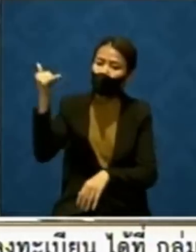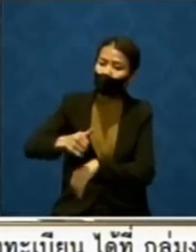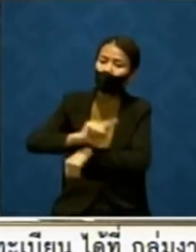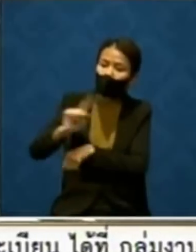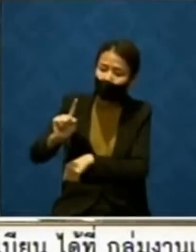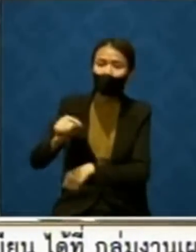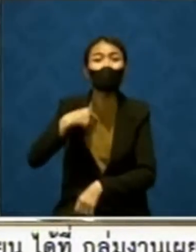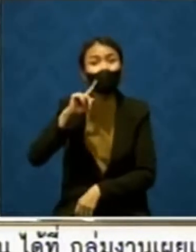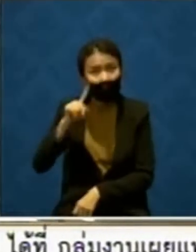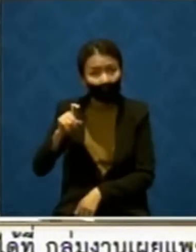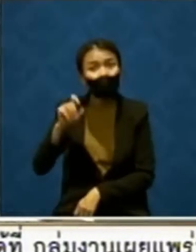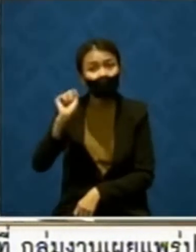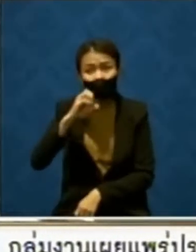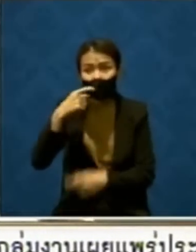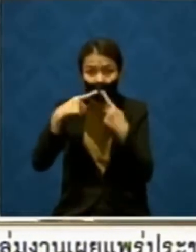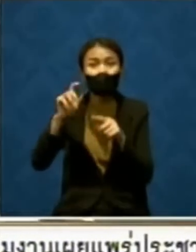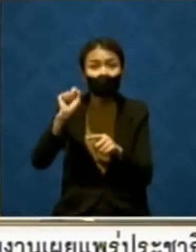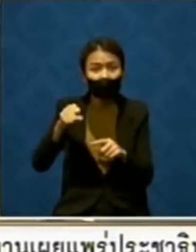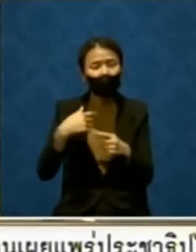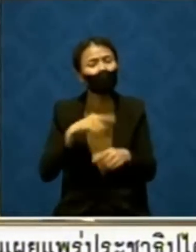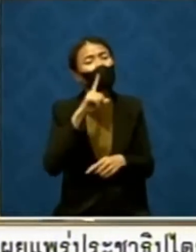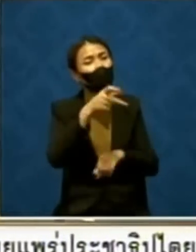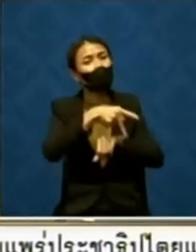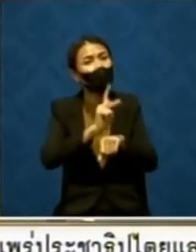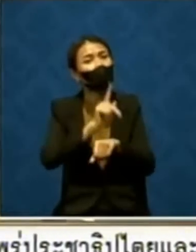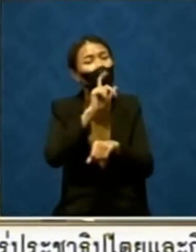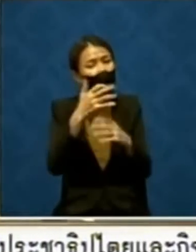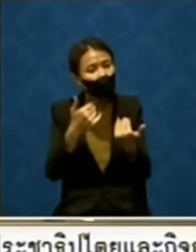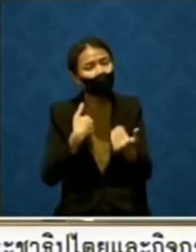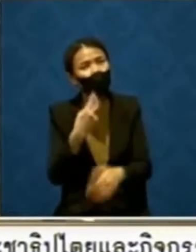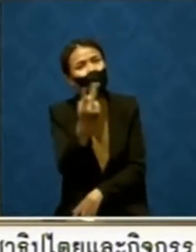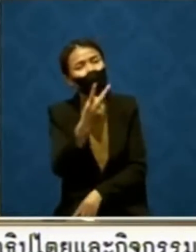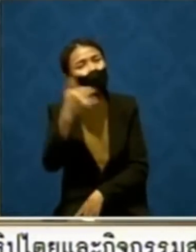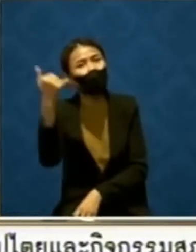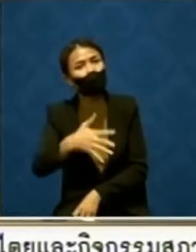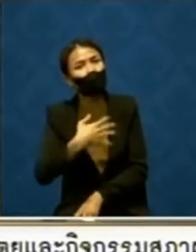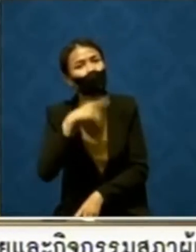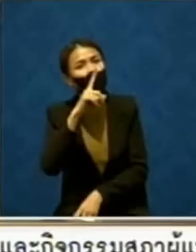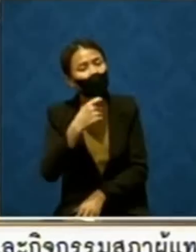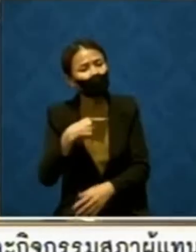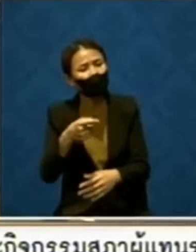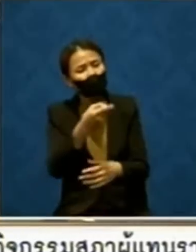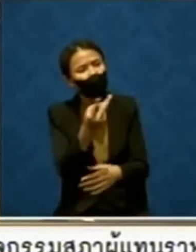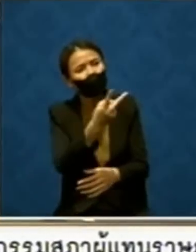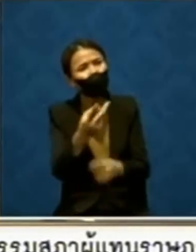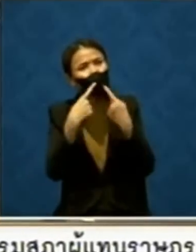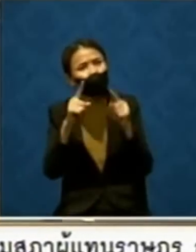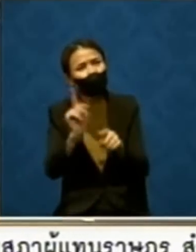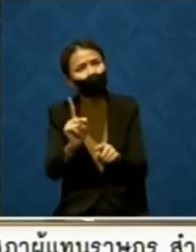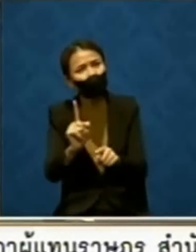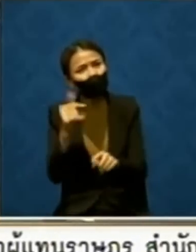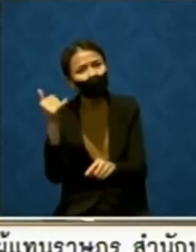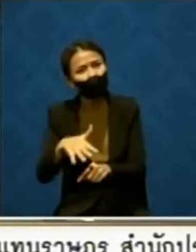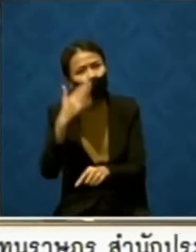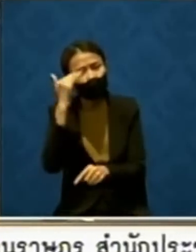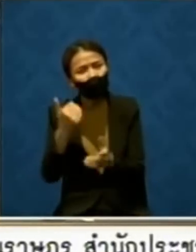ทานครัว่าในนรศ couch จไน murivesะกอคซองท่านให้คำตอบ่อย่างถงได้ไม่สามาถมาตอบกระทผมได้ครัก็มี